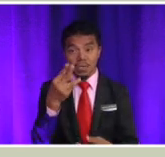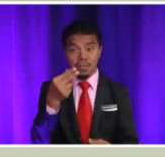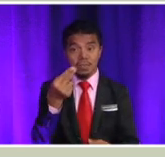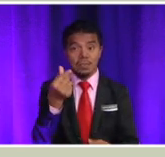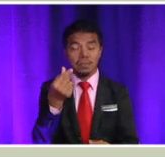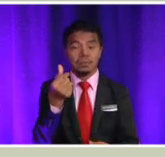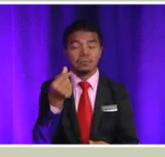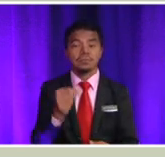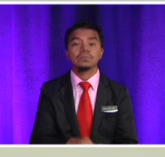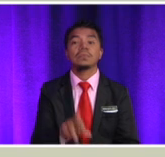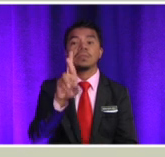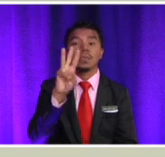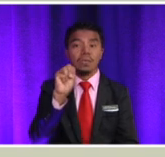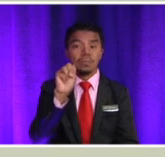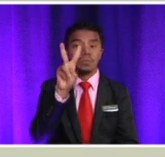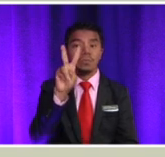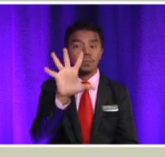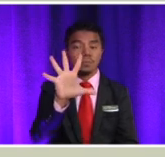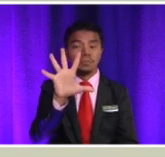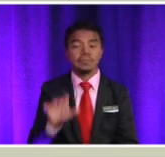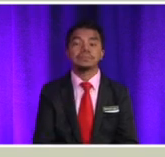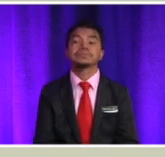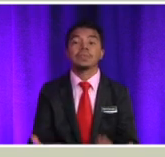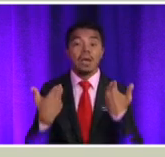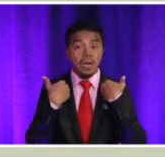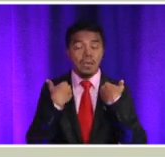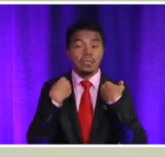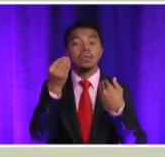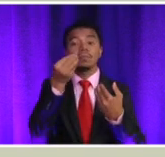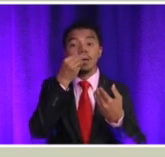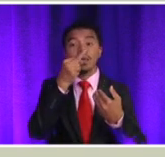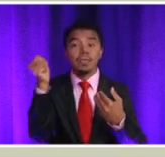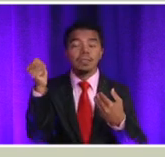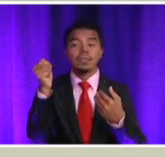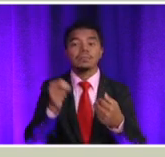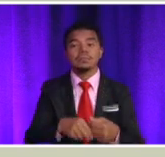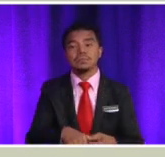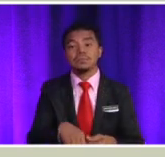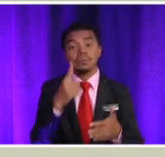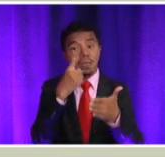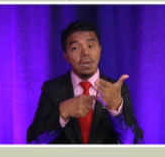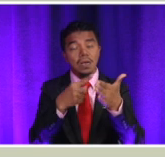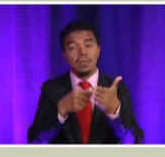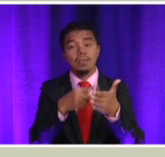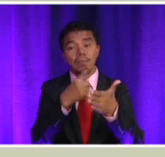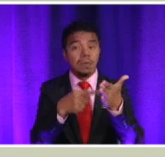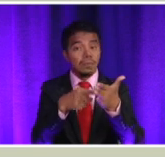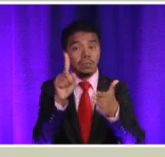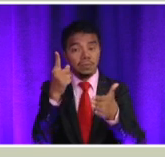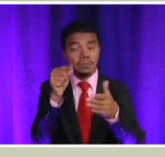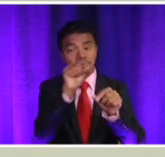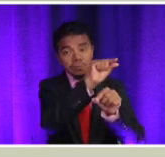yang mengandung menu nasi Ujang panas ayam timun aisyira